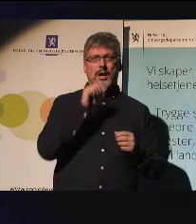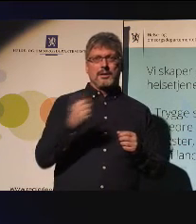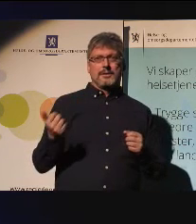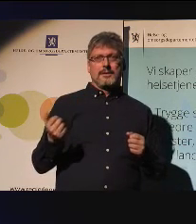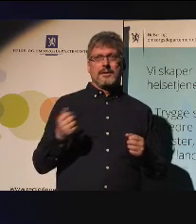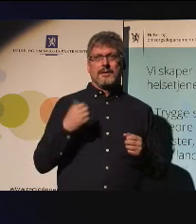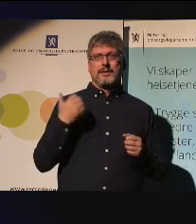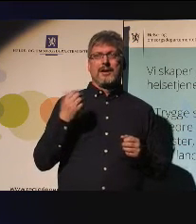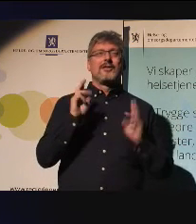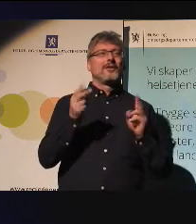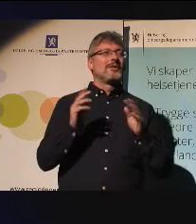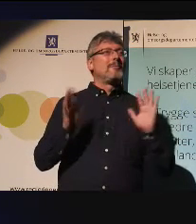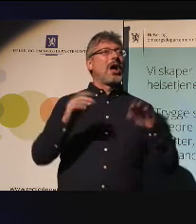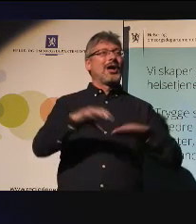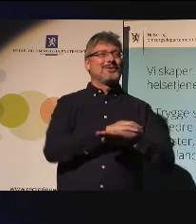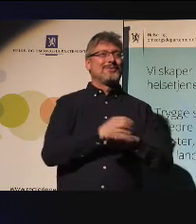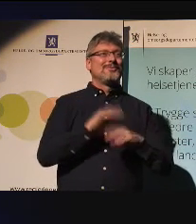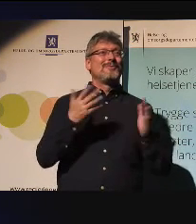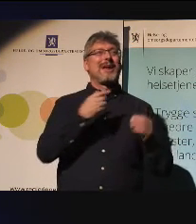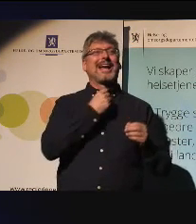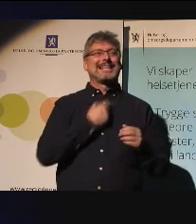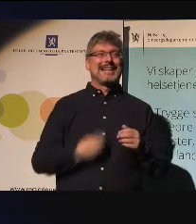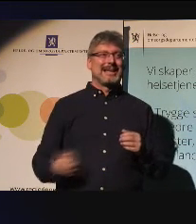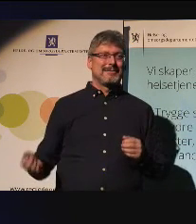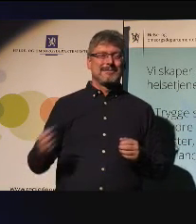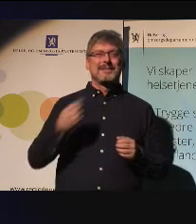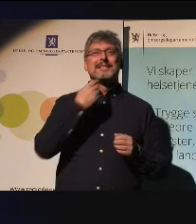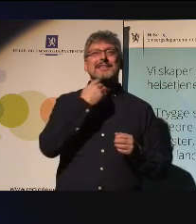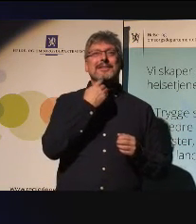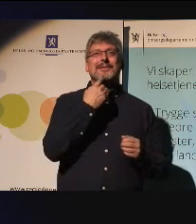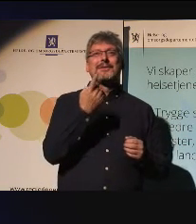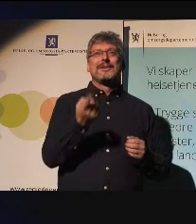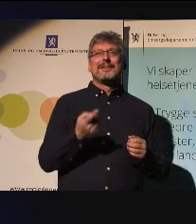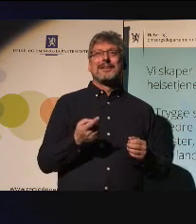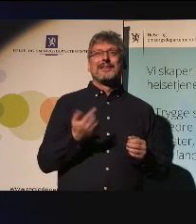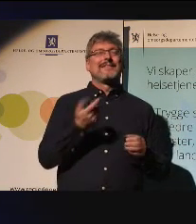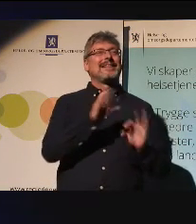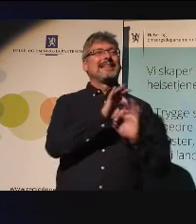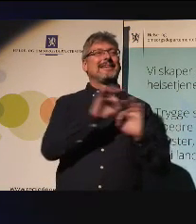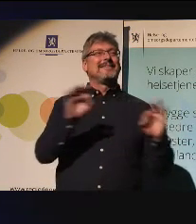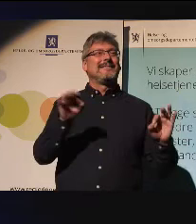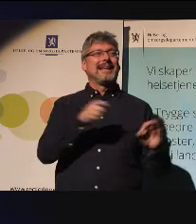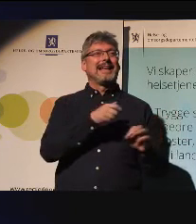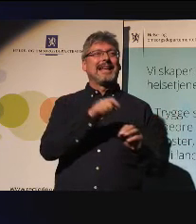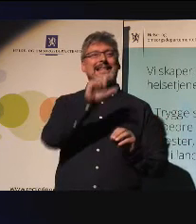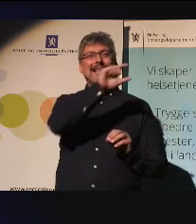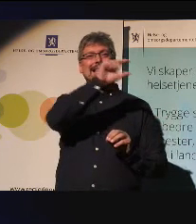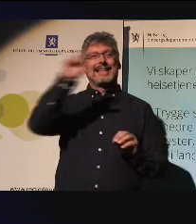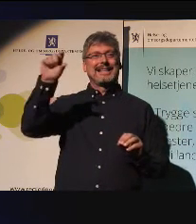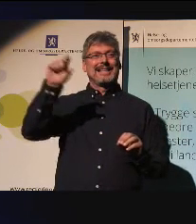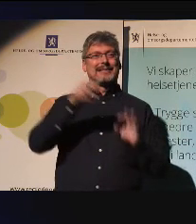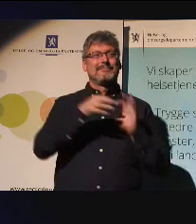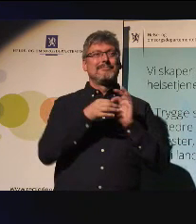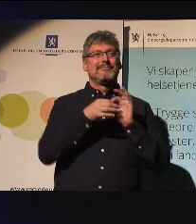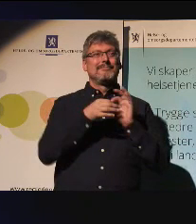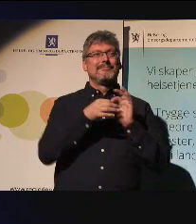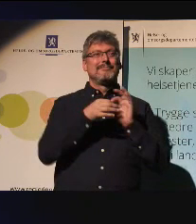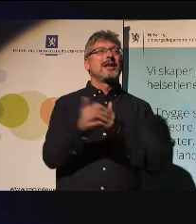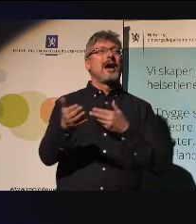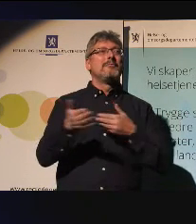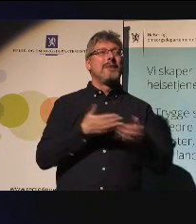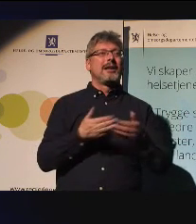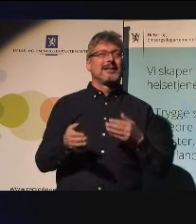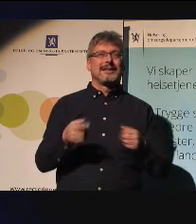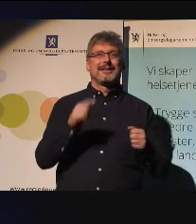slips, noen ganger. Og så hadde han en veldig fin titel på stortingsmeldingen om samhandlingsreformen. Den heter